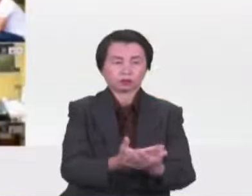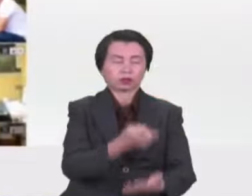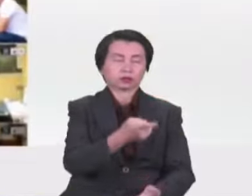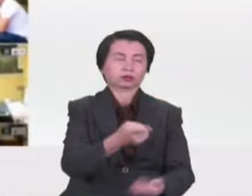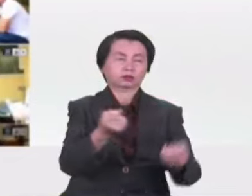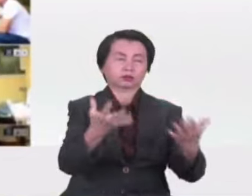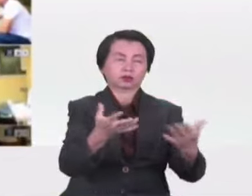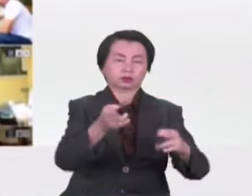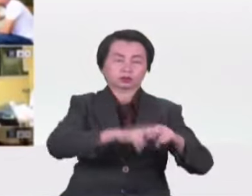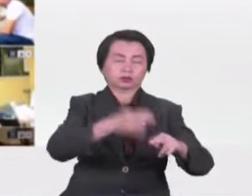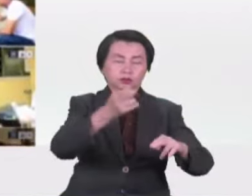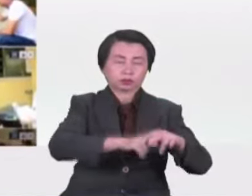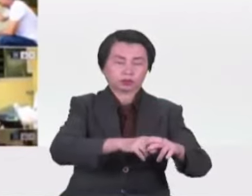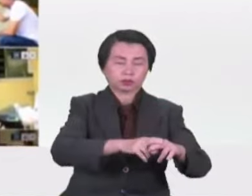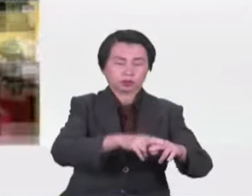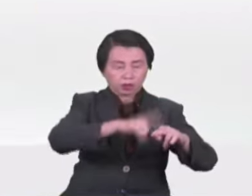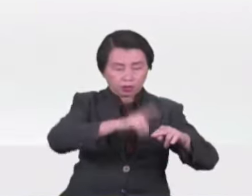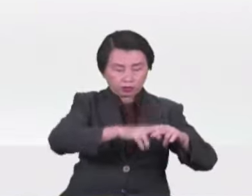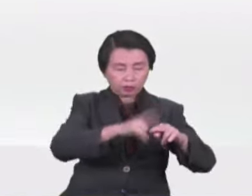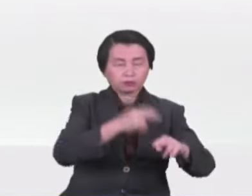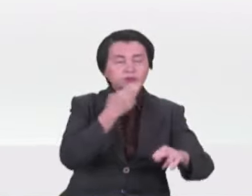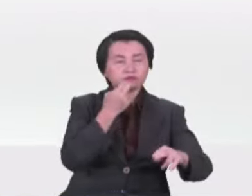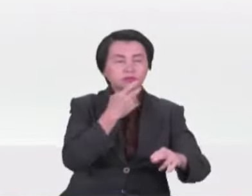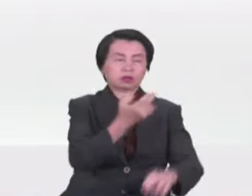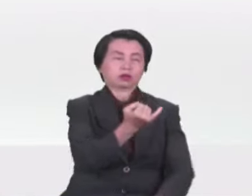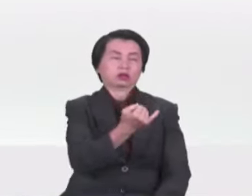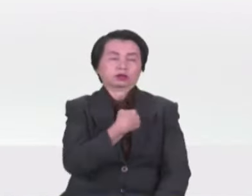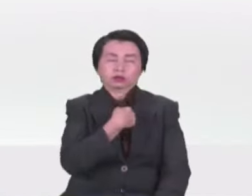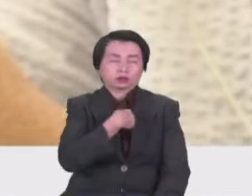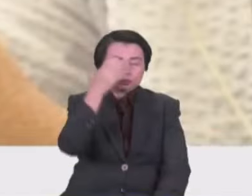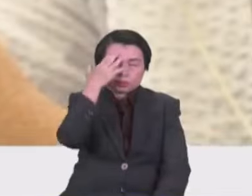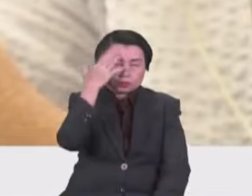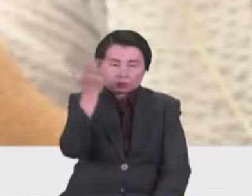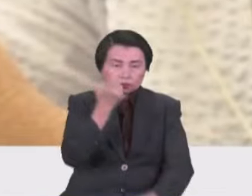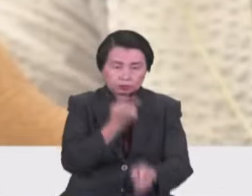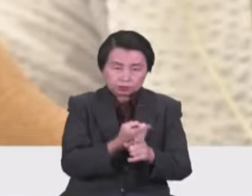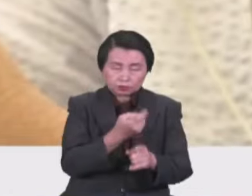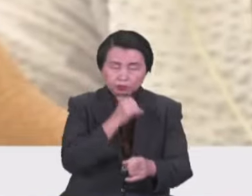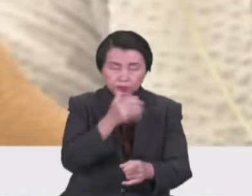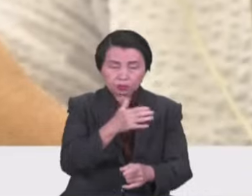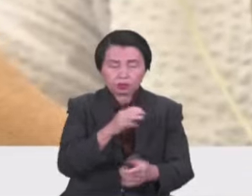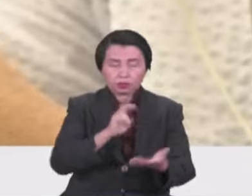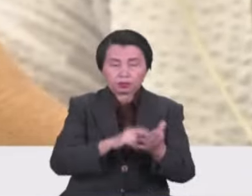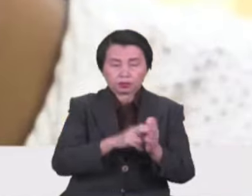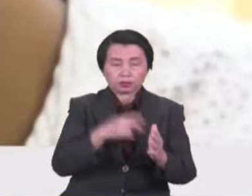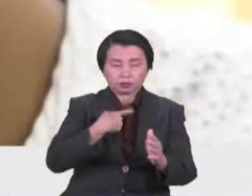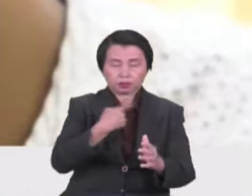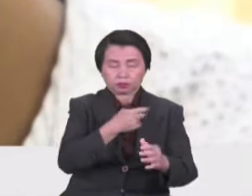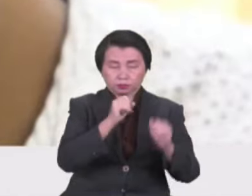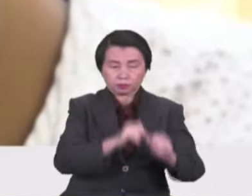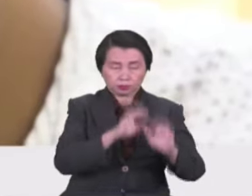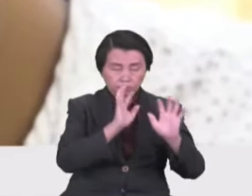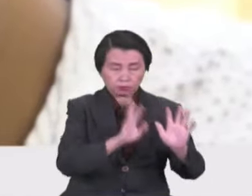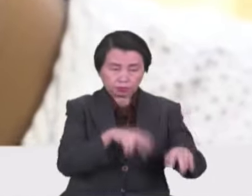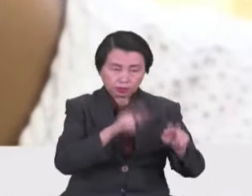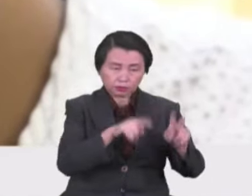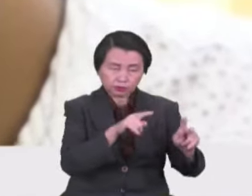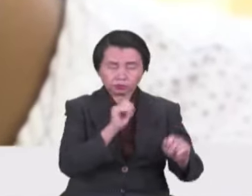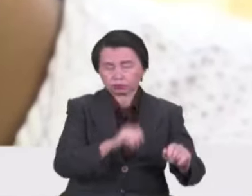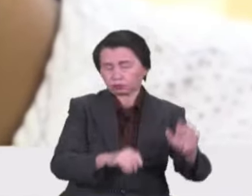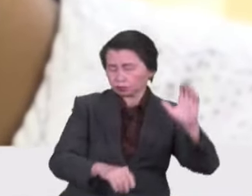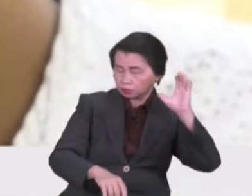banyak ada tambah asam, ada tambah garam. Yang itu yang kita tak tahu betul atau tidak. Maknanya kita boleh baca, kita boleh